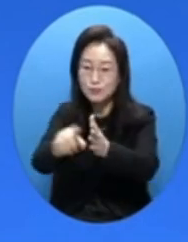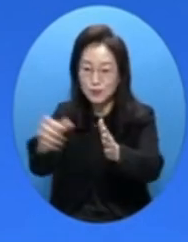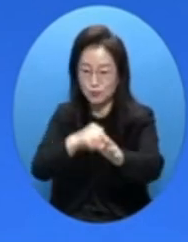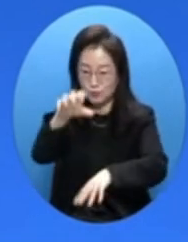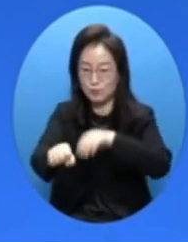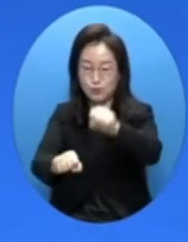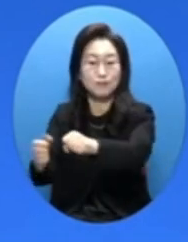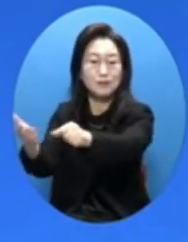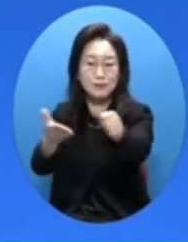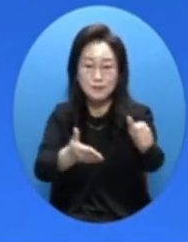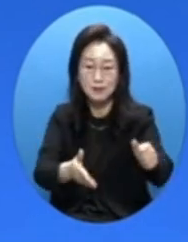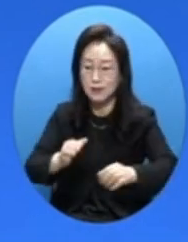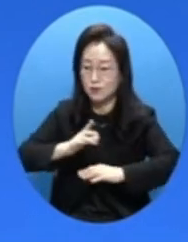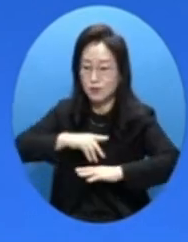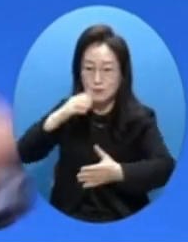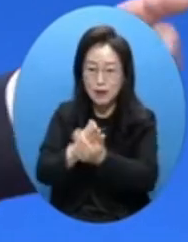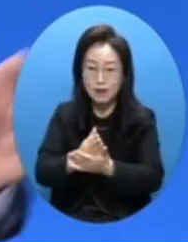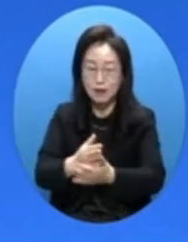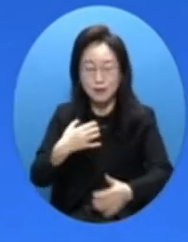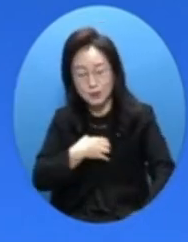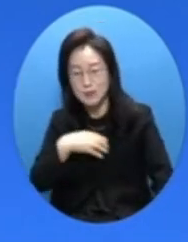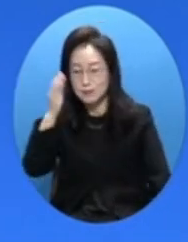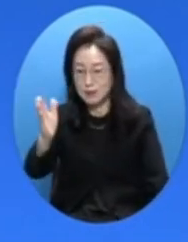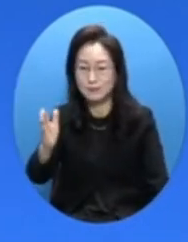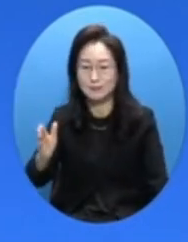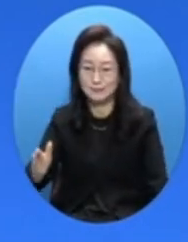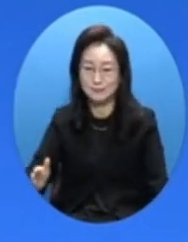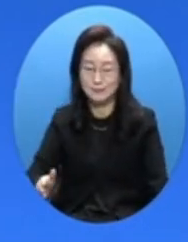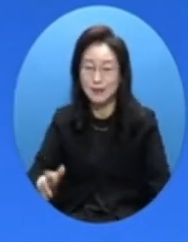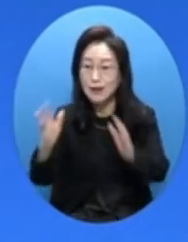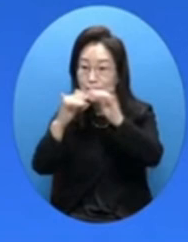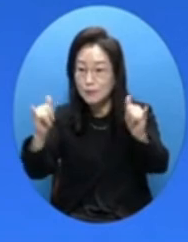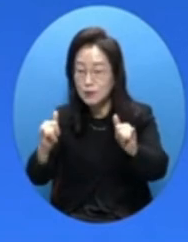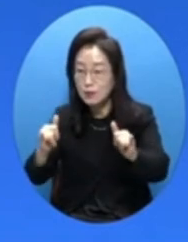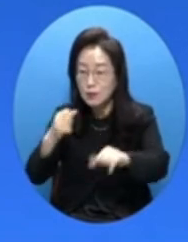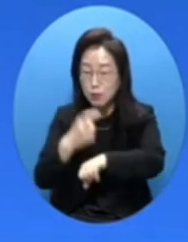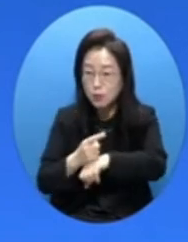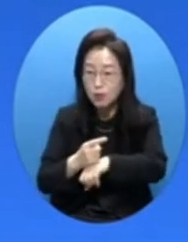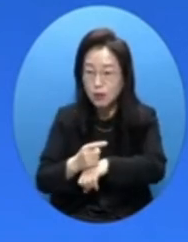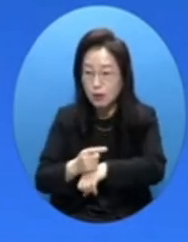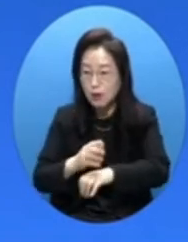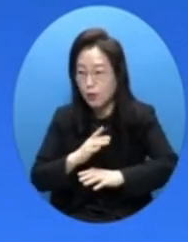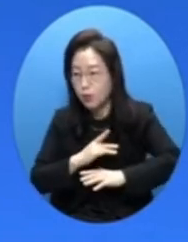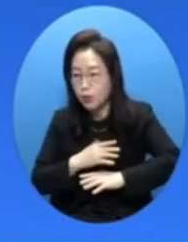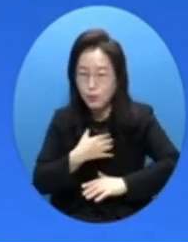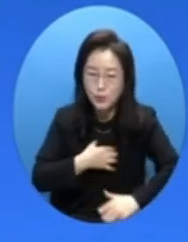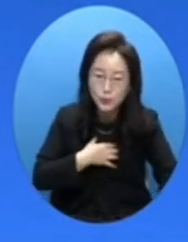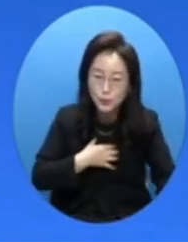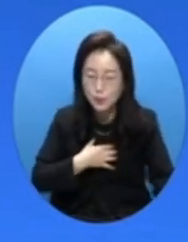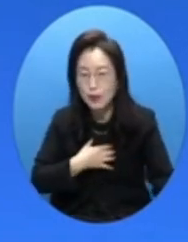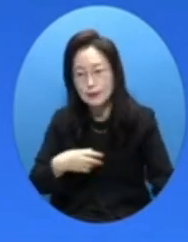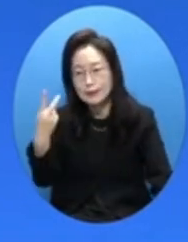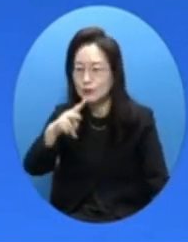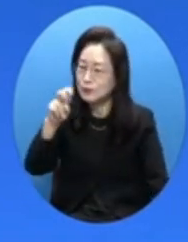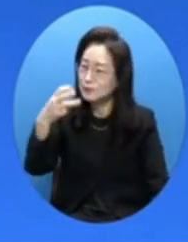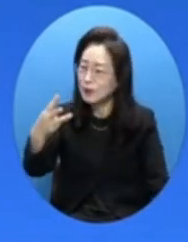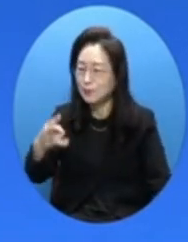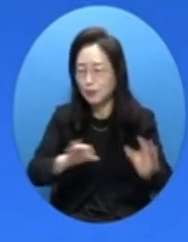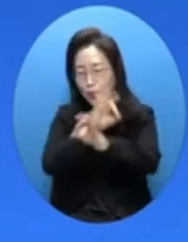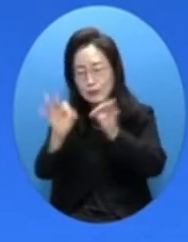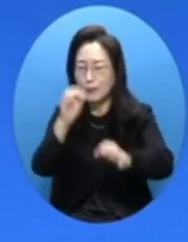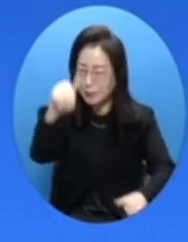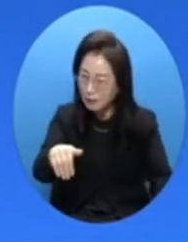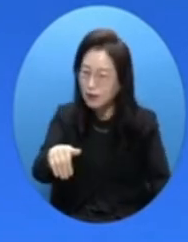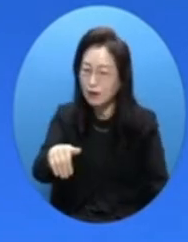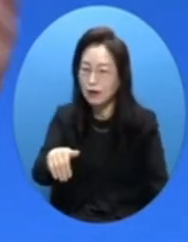되기를 바랍니다. 두려워하지 말라, 염려하지 말라. 사람들이 벌써부터 두려워합니다, 염려합니다. 아이고 2023년에 경제가